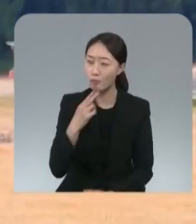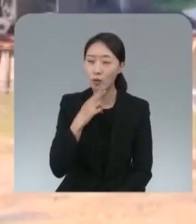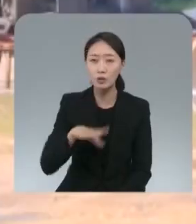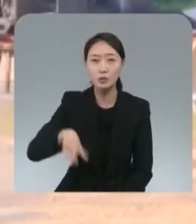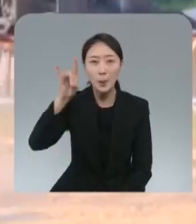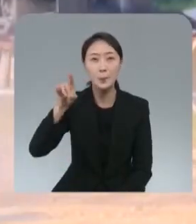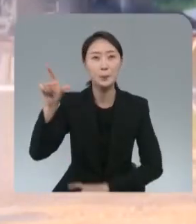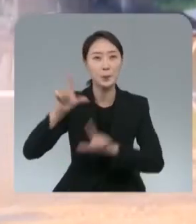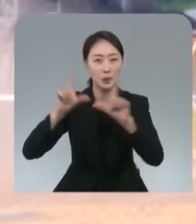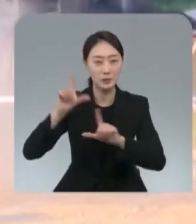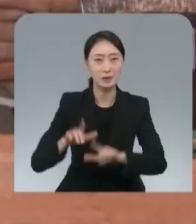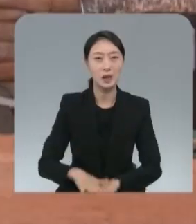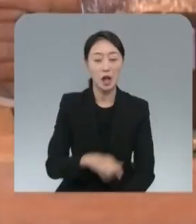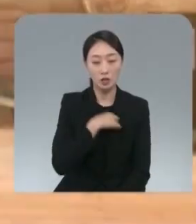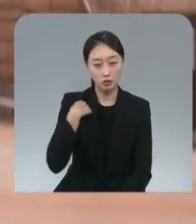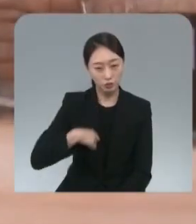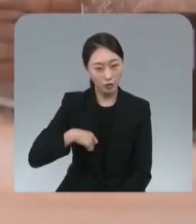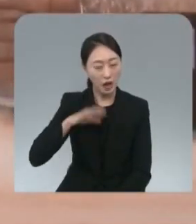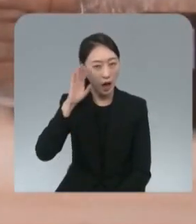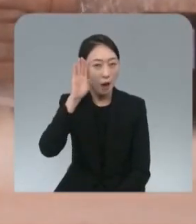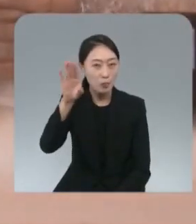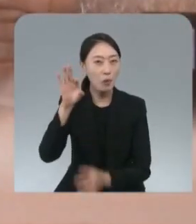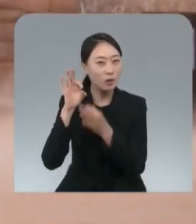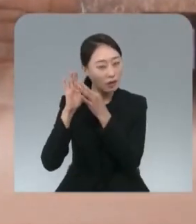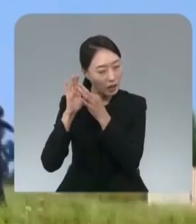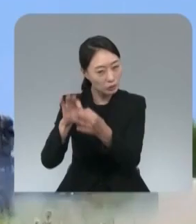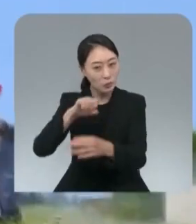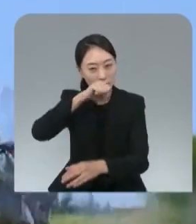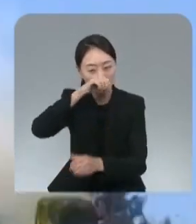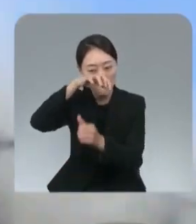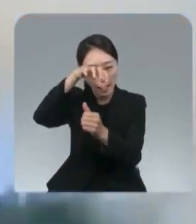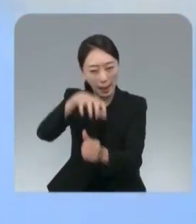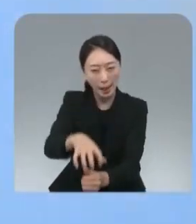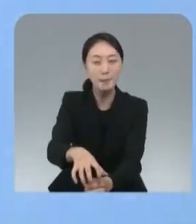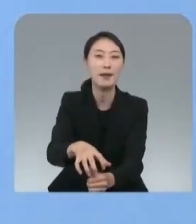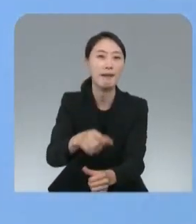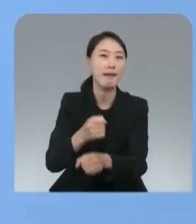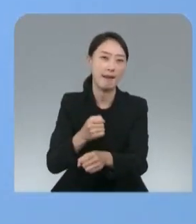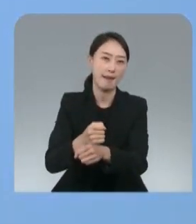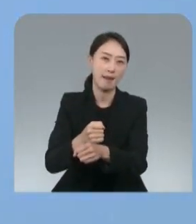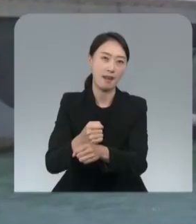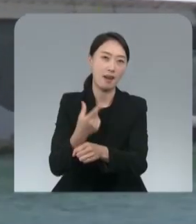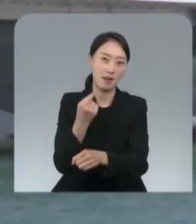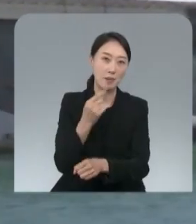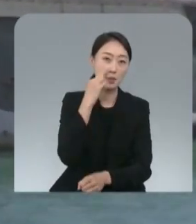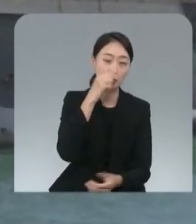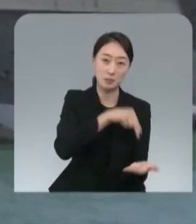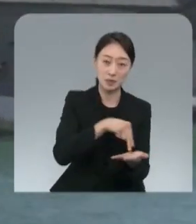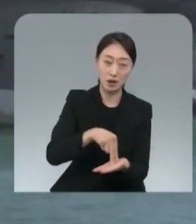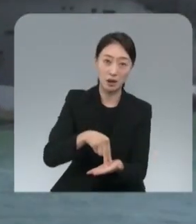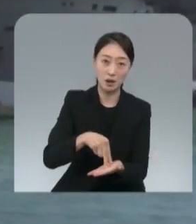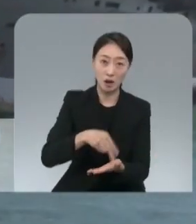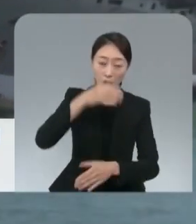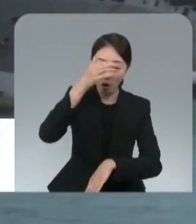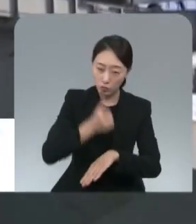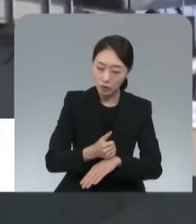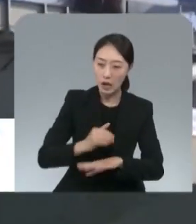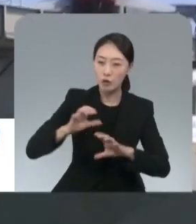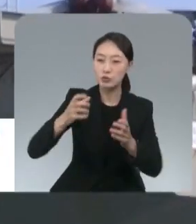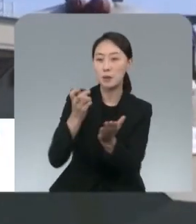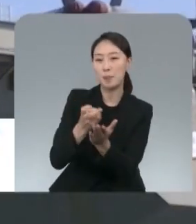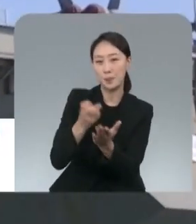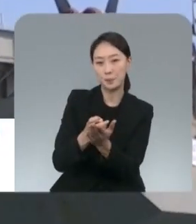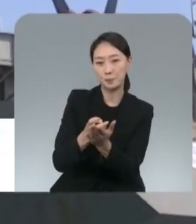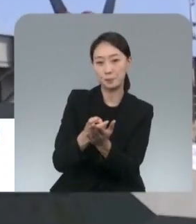중국이 앞으로도 몇주 혹은 몇 달간 타이완에 대한 압박을 이어갈 것으로 본다고 되겠습니다 이에 맞서 미국은 국제 법상